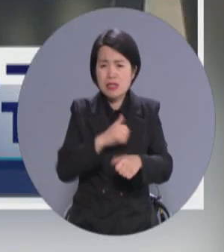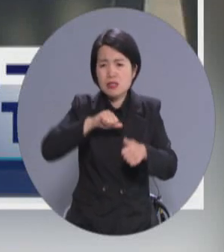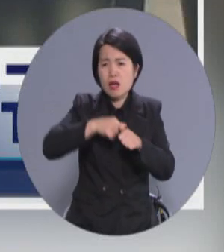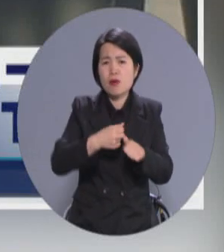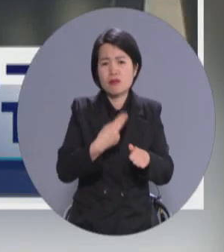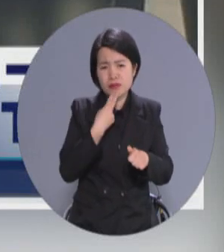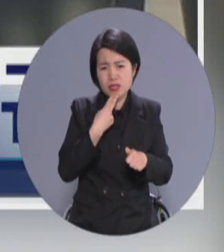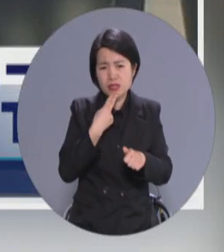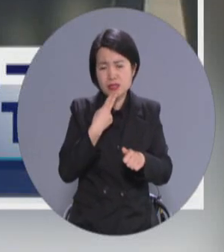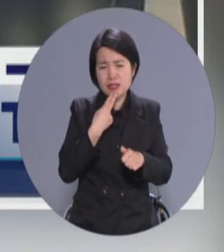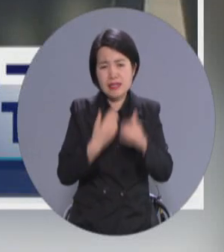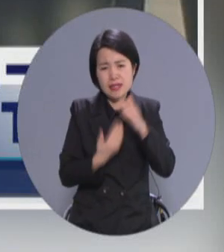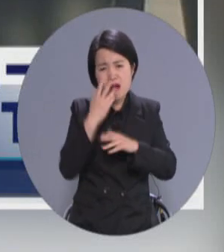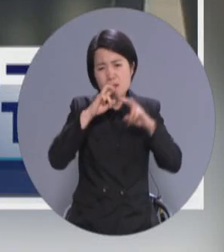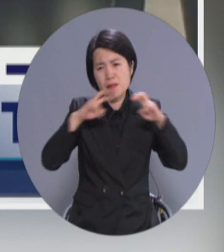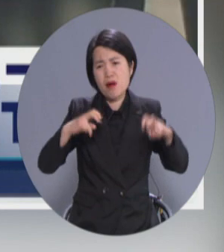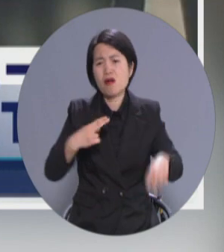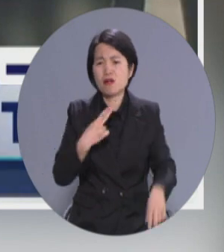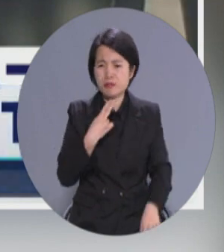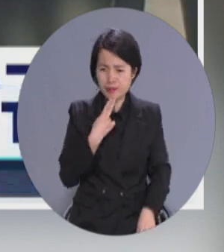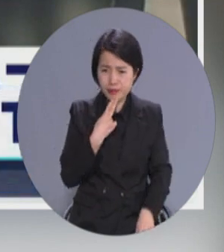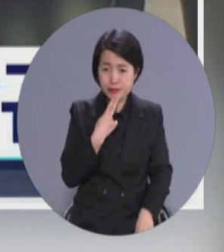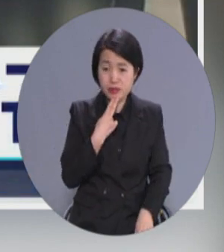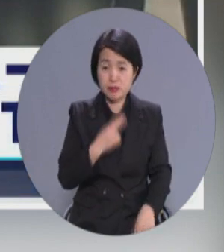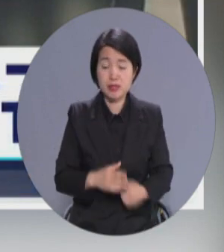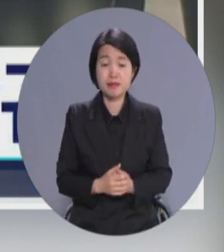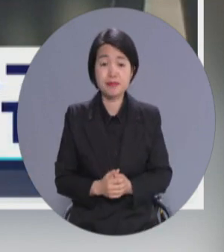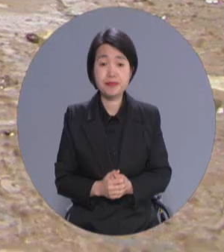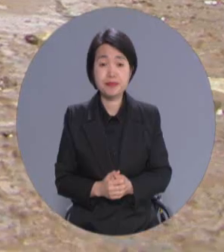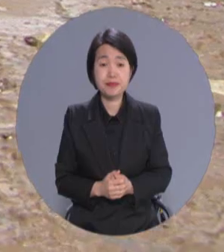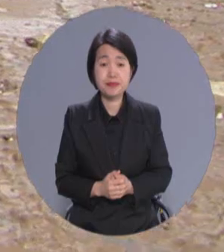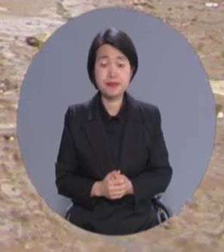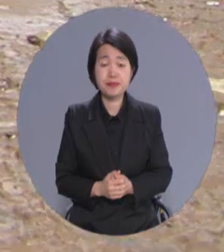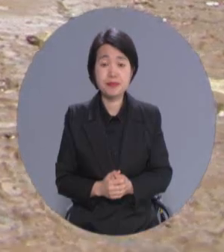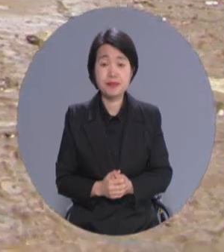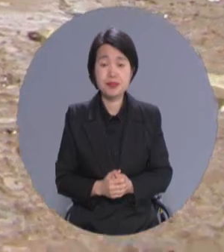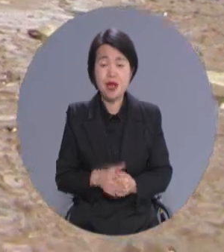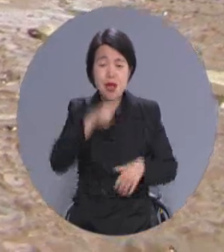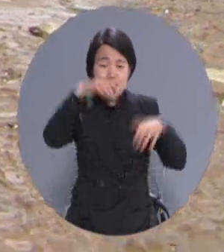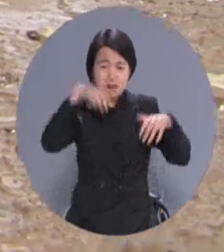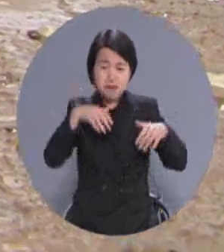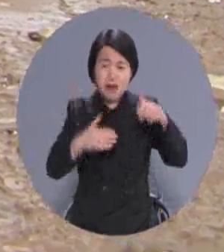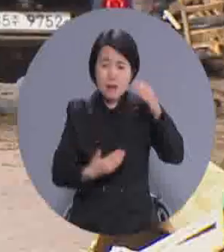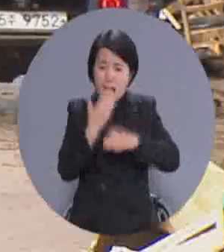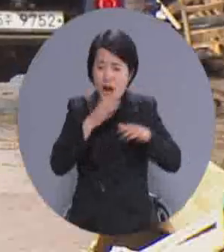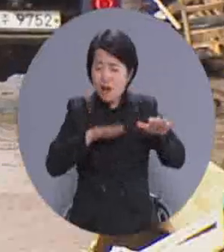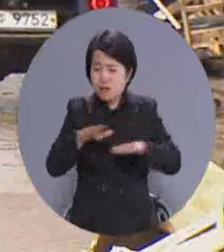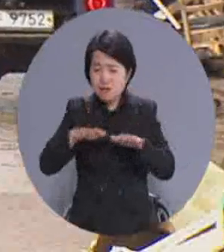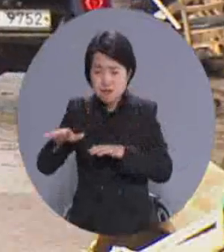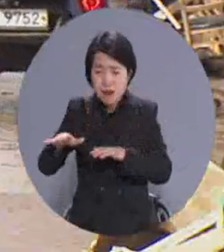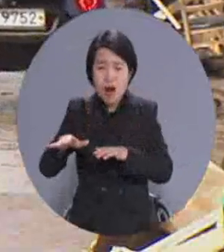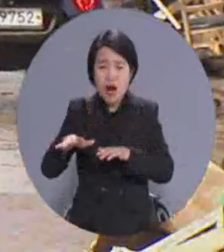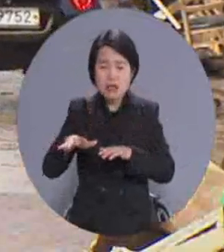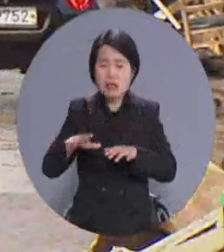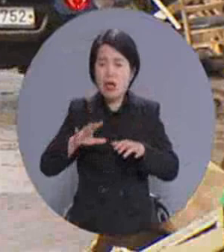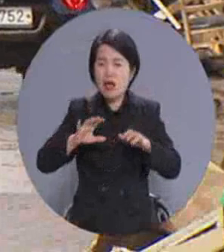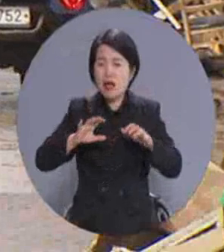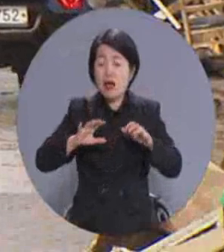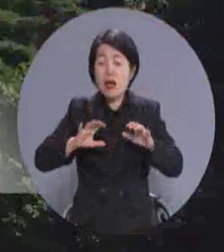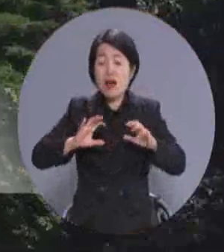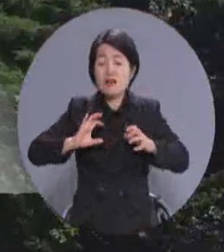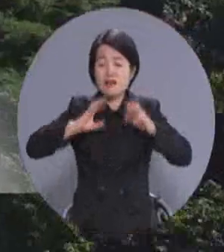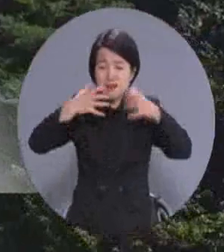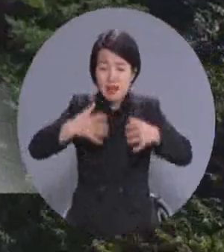없이 진상은 밝혀지지 않은 채 남아있습니다. 자연재해와 재난은 전 세계적인 기후위기와 맞닿아